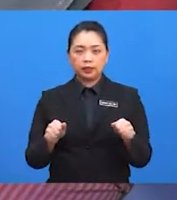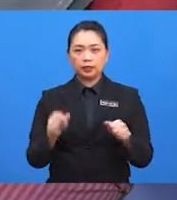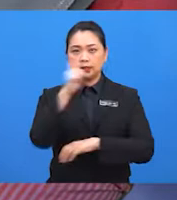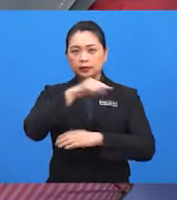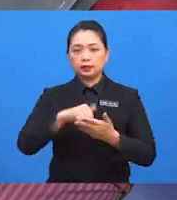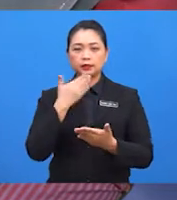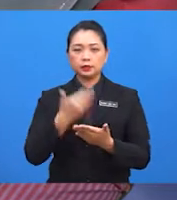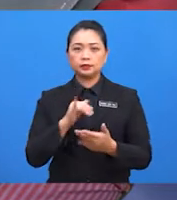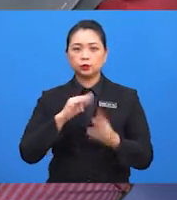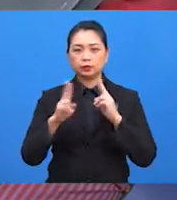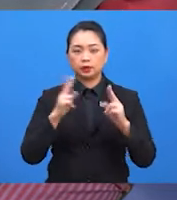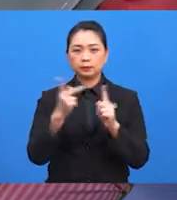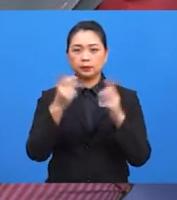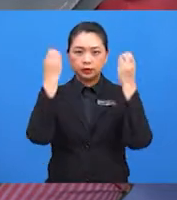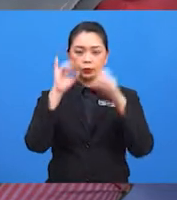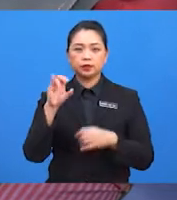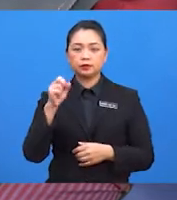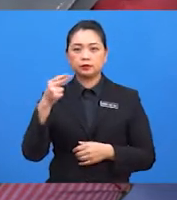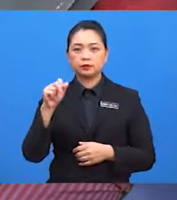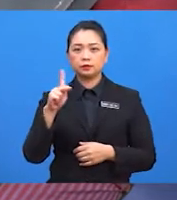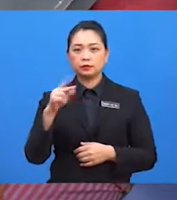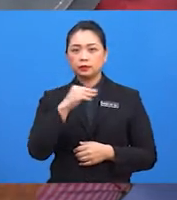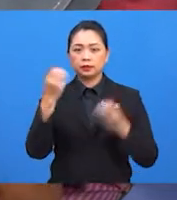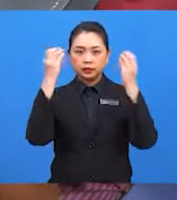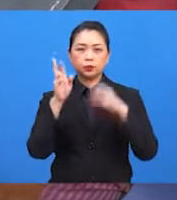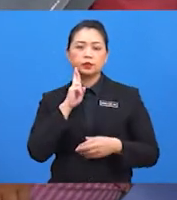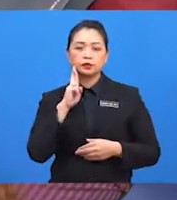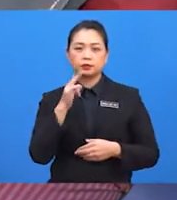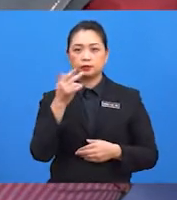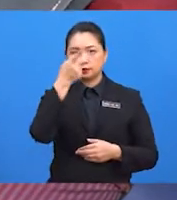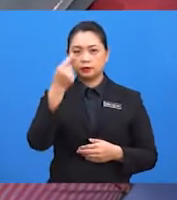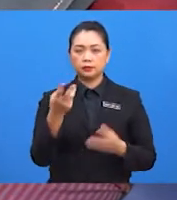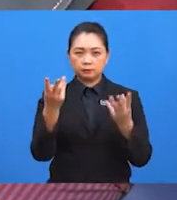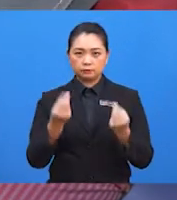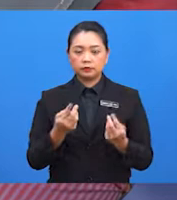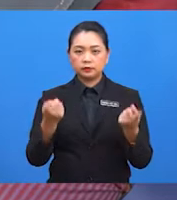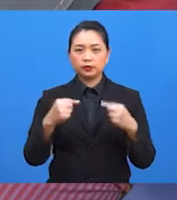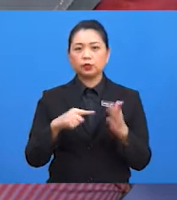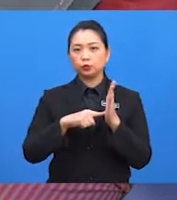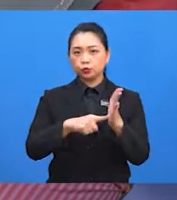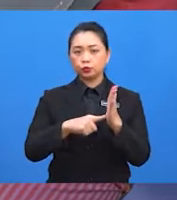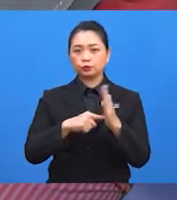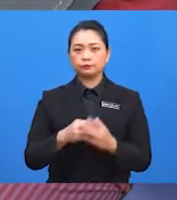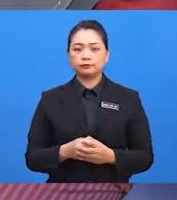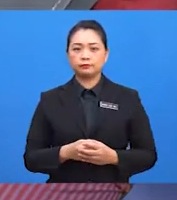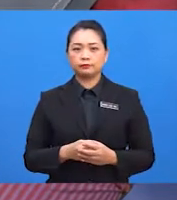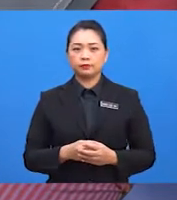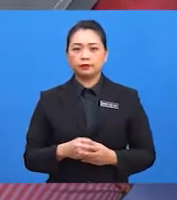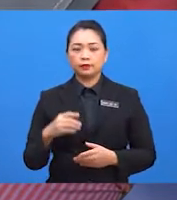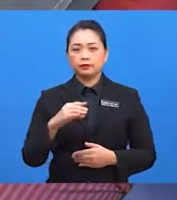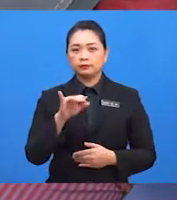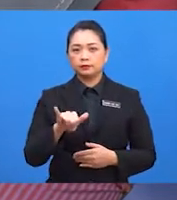Terima kasih saya ucapkan kepada Cikgu Ishak dan Cikgu Rafidah kerana sudi berkongsi pengetahuan tentang petunjuk makroekonomi